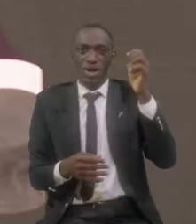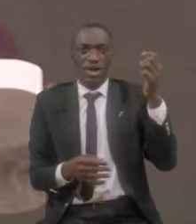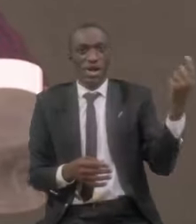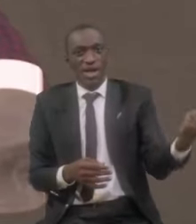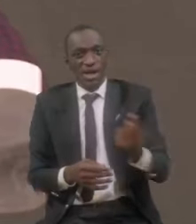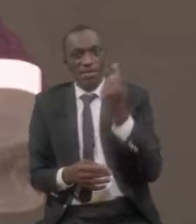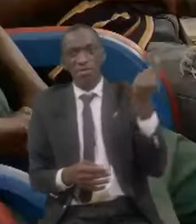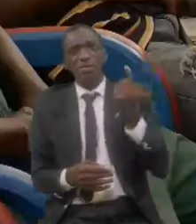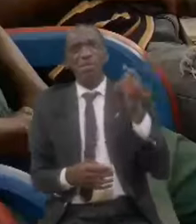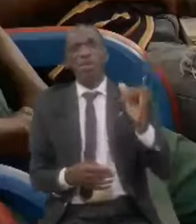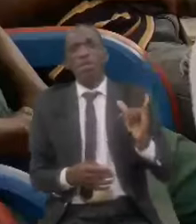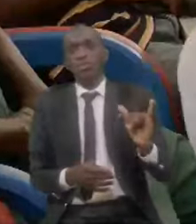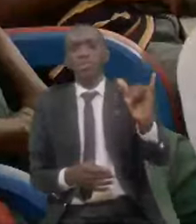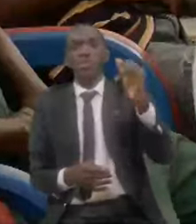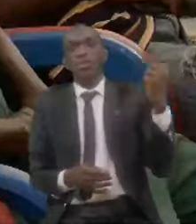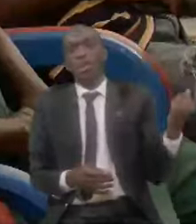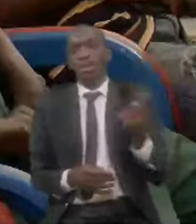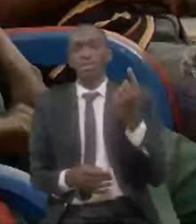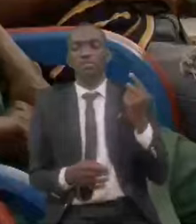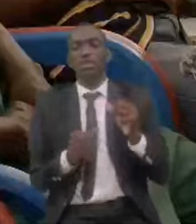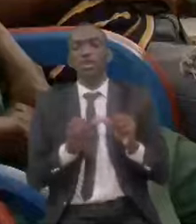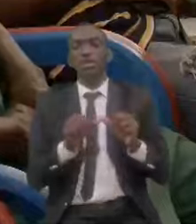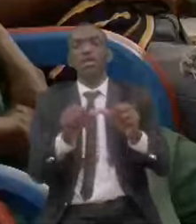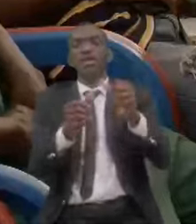Au nom de Jésus.